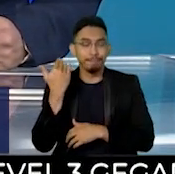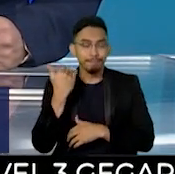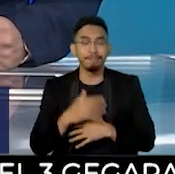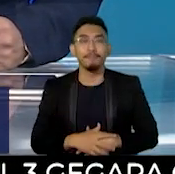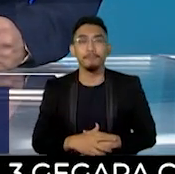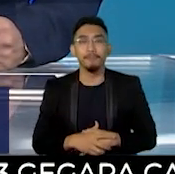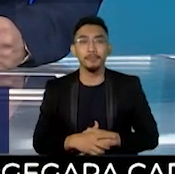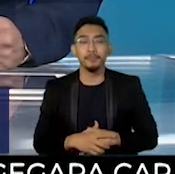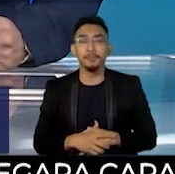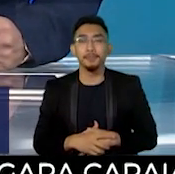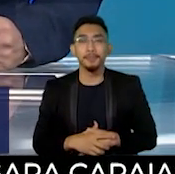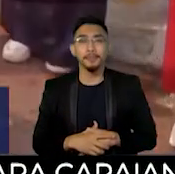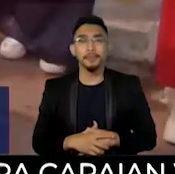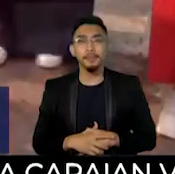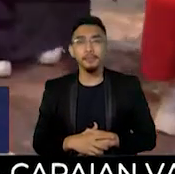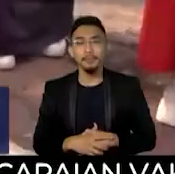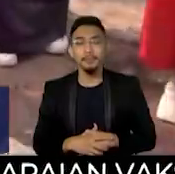2021.